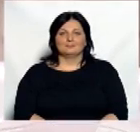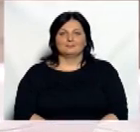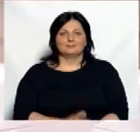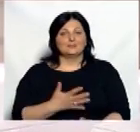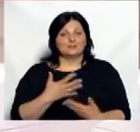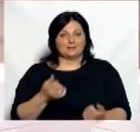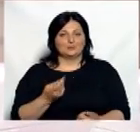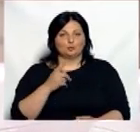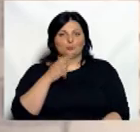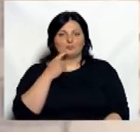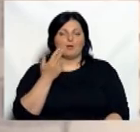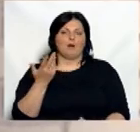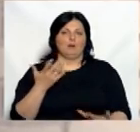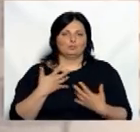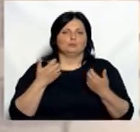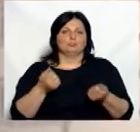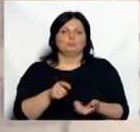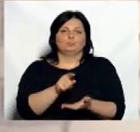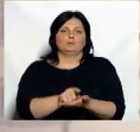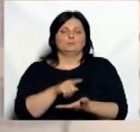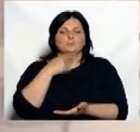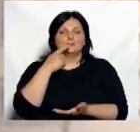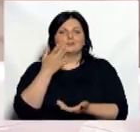სადაც ძელოს უნდა თქვა? დაილოცე რა თქმა უნდა.